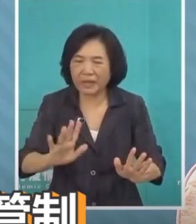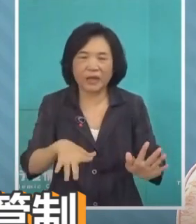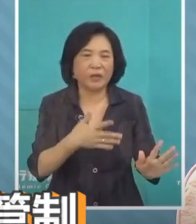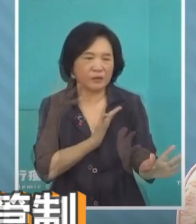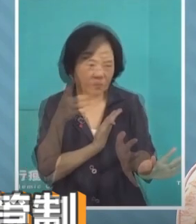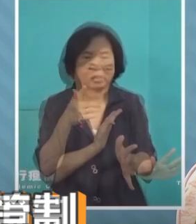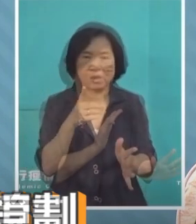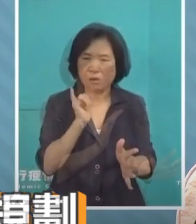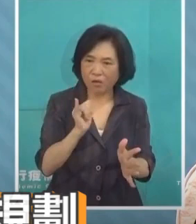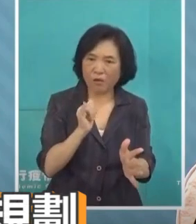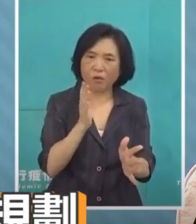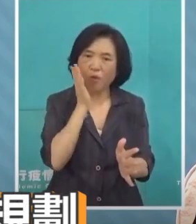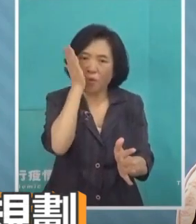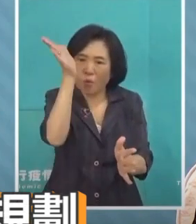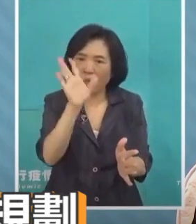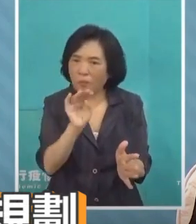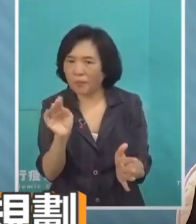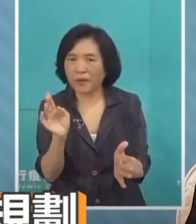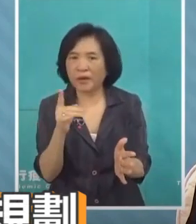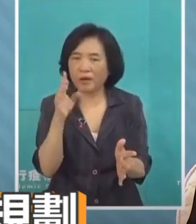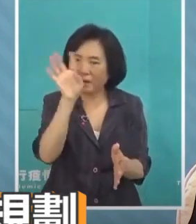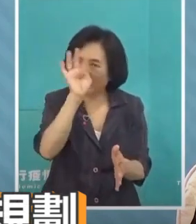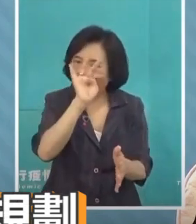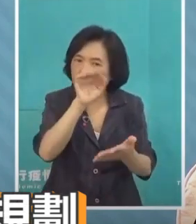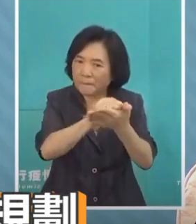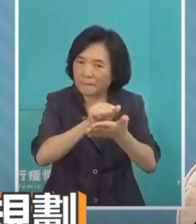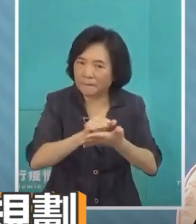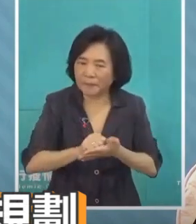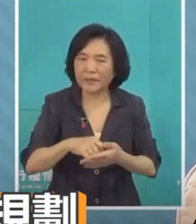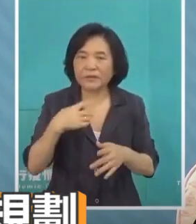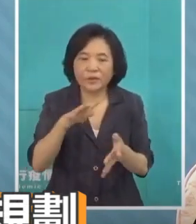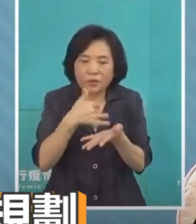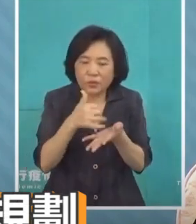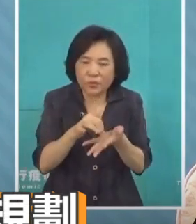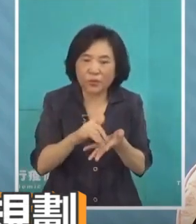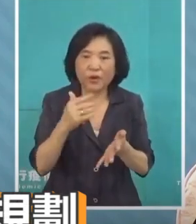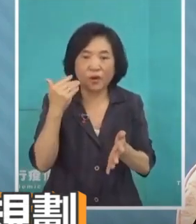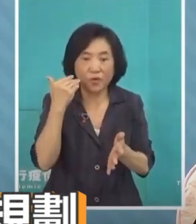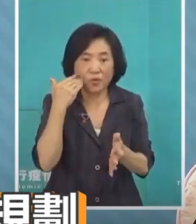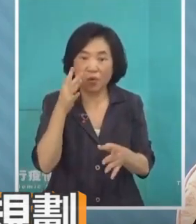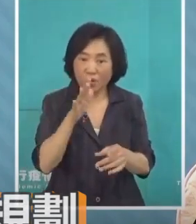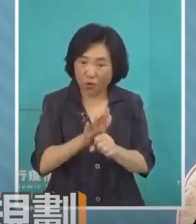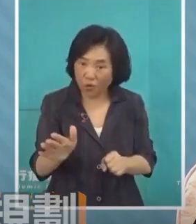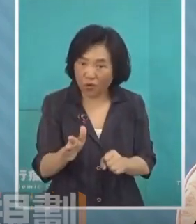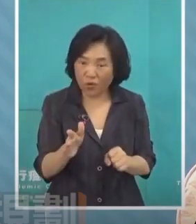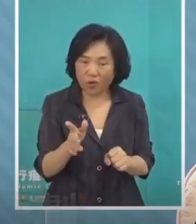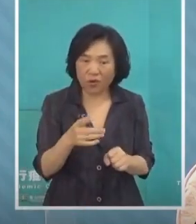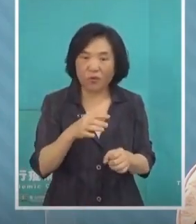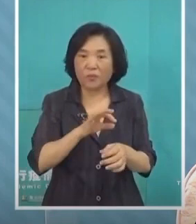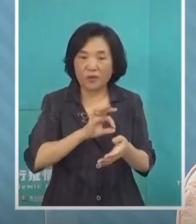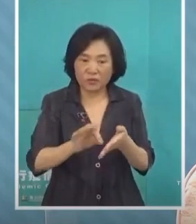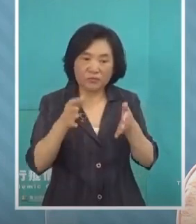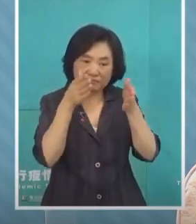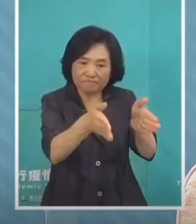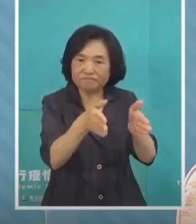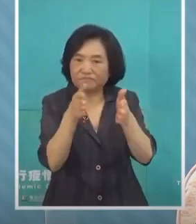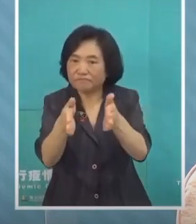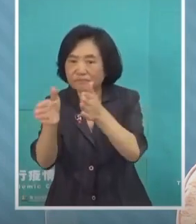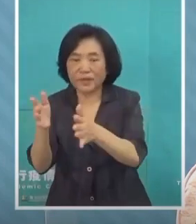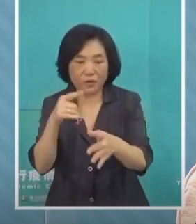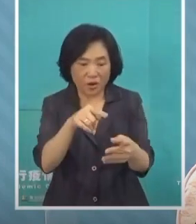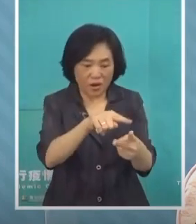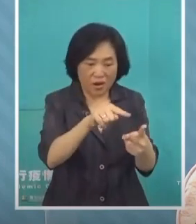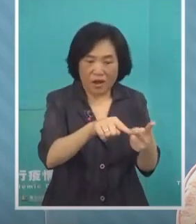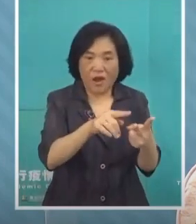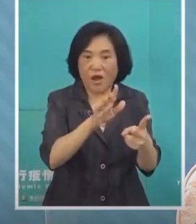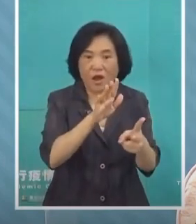打为止那这调查出来我们就算算看，如果我们在扩增的话要用哪些大型场馆？那